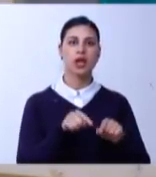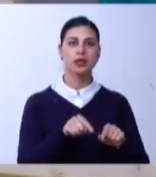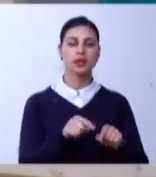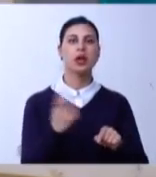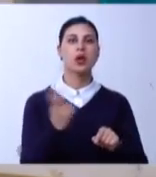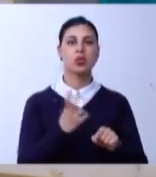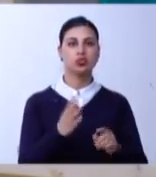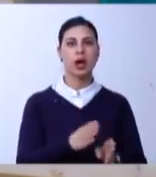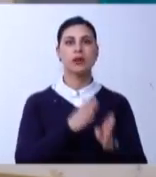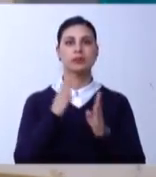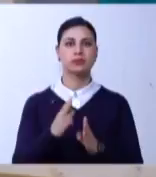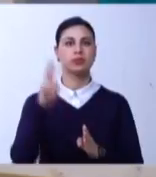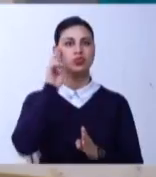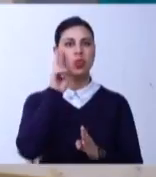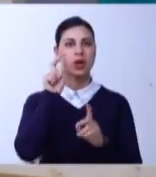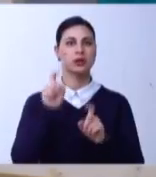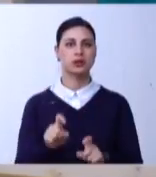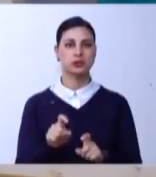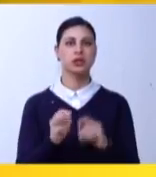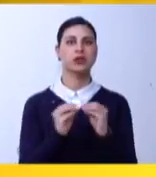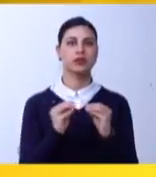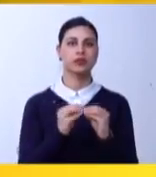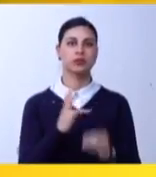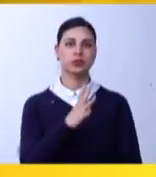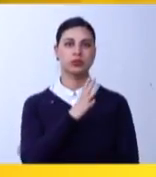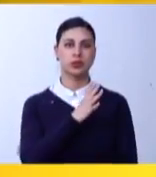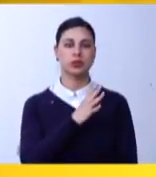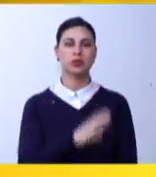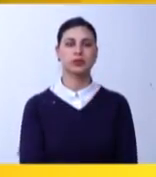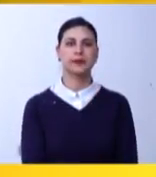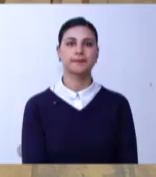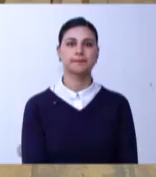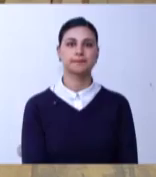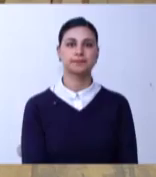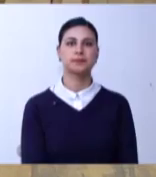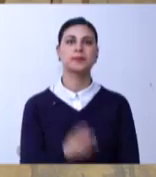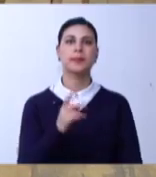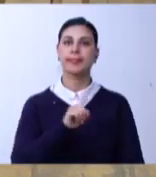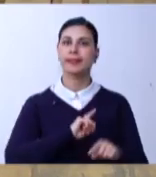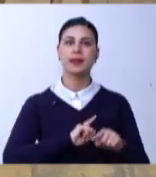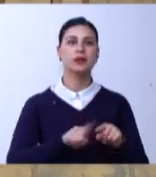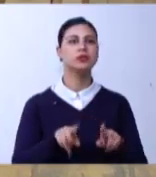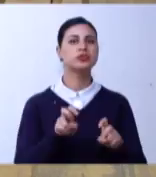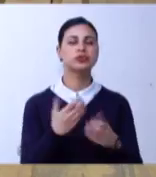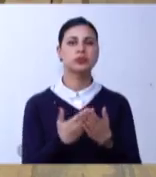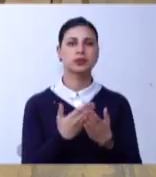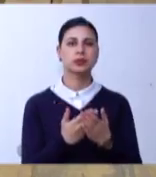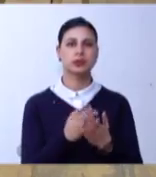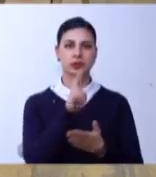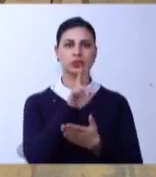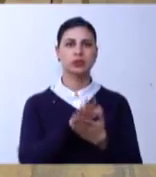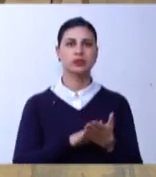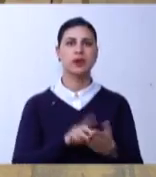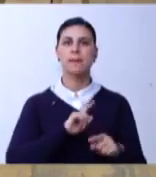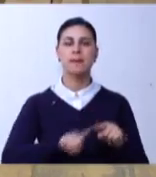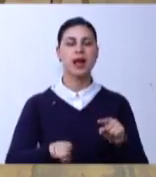უნდა მიეჩვიოს უნიტას, ანუ ამ პროცედურების ხელახლა გავლა შეიძლება მოგვიწიოს. ამიტომ რაც მალევეში რა იგულისხმება უკაცრავად?